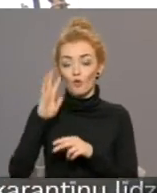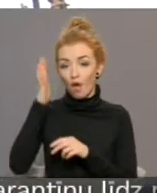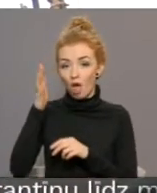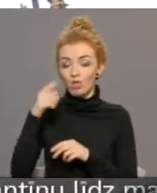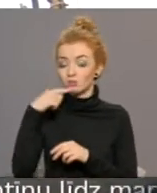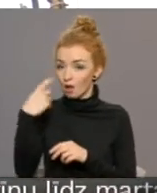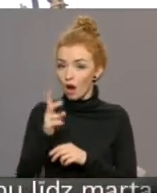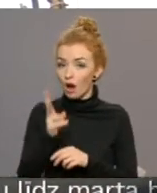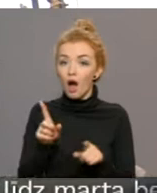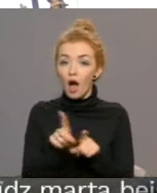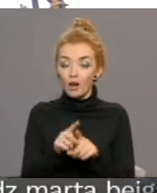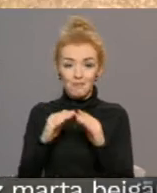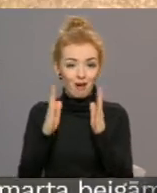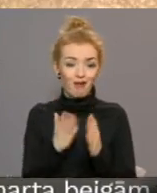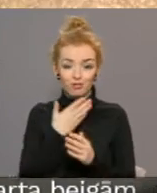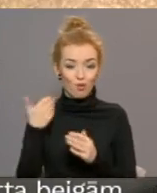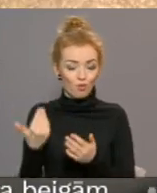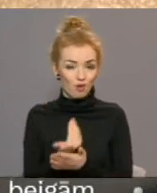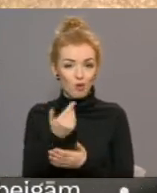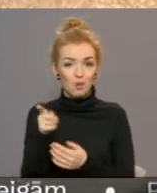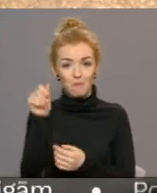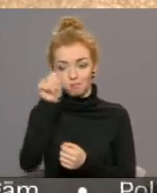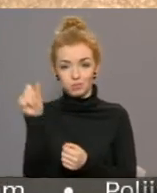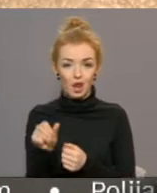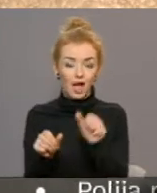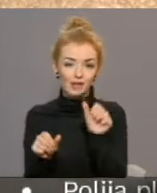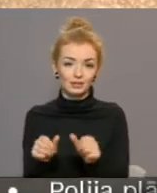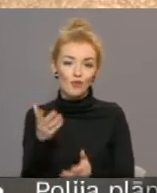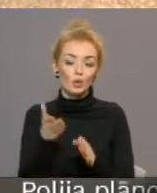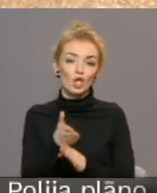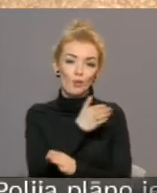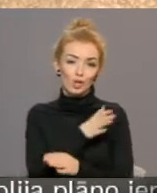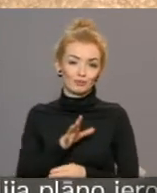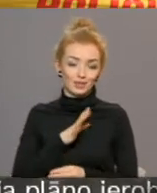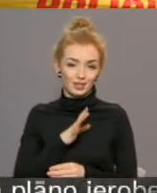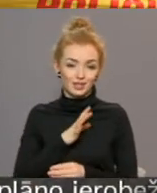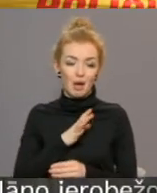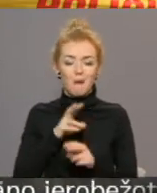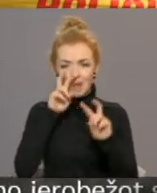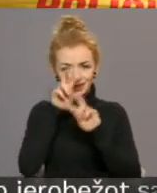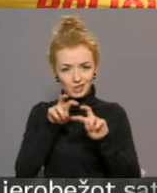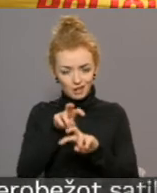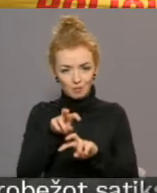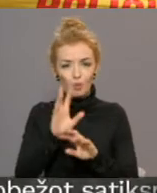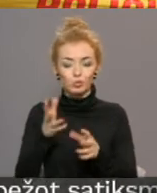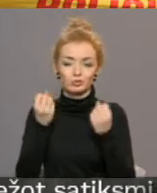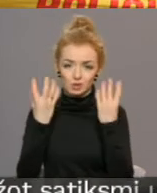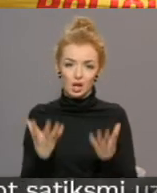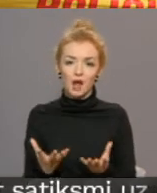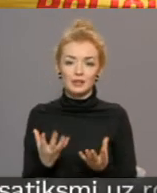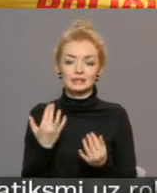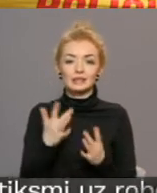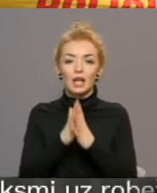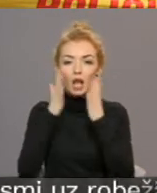jāņem arī vērā, ka māja nav jauna, un tajā plaisas iespējams bijušas jau iepriekš. Pēc padziļinātas ekspertīzes būšot skaidrs, cik